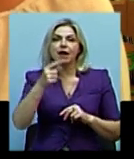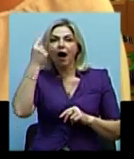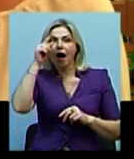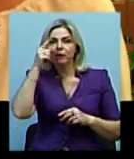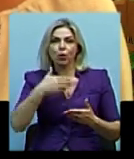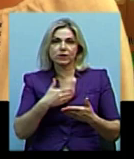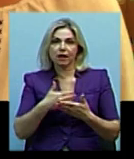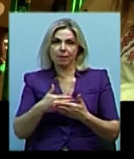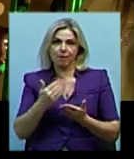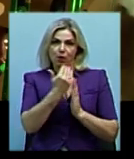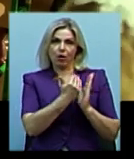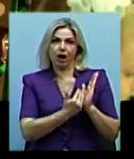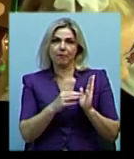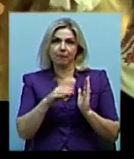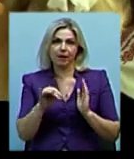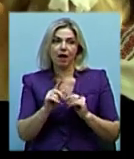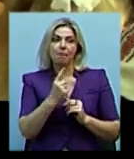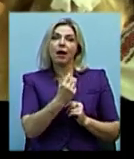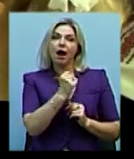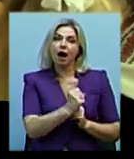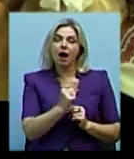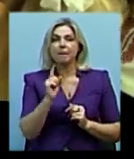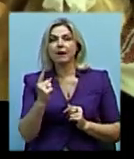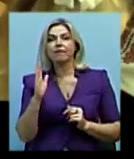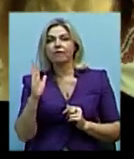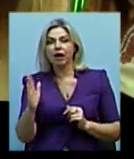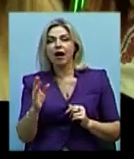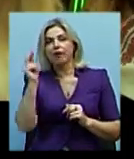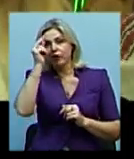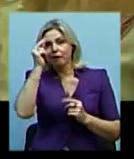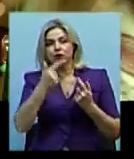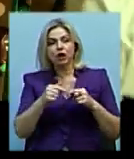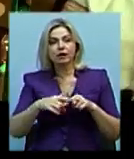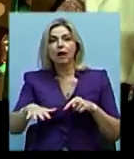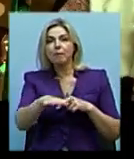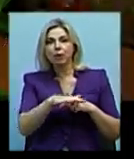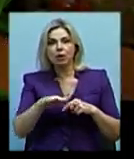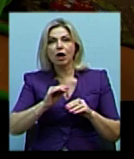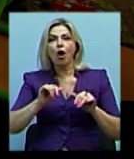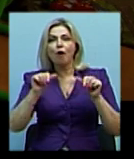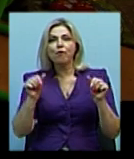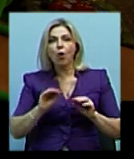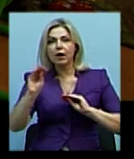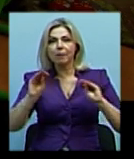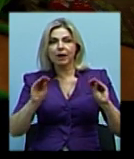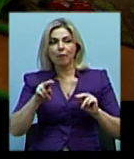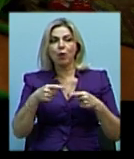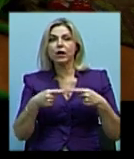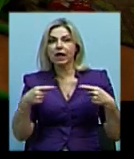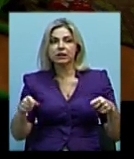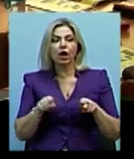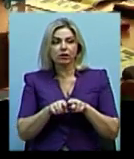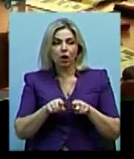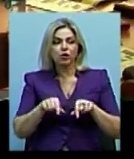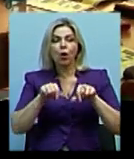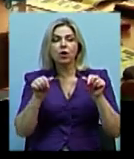авторськими програмами. В першому А та першому В простір навчальних класів оформлений по-різному. Це також концепт нової